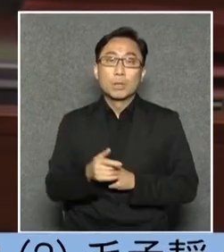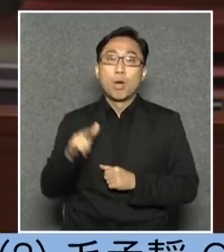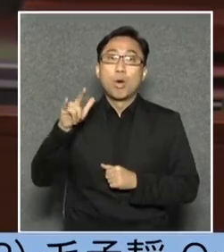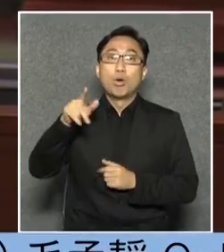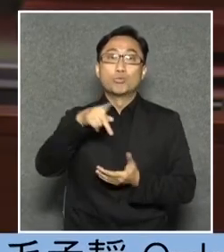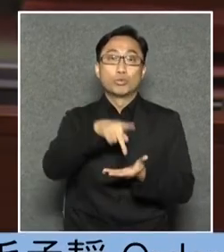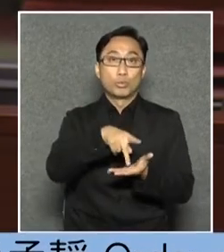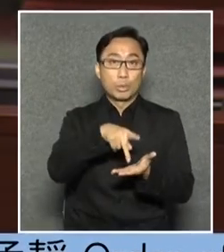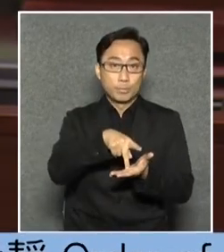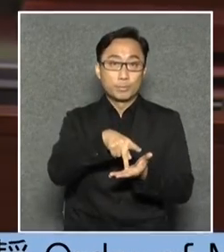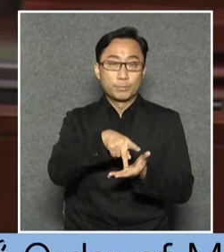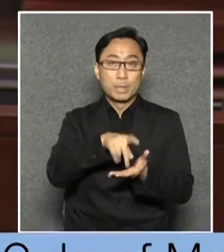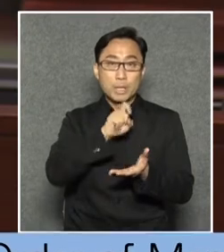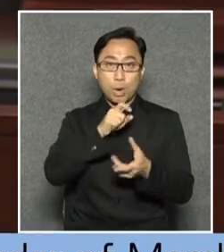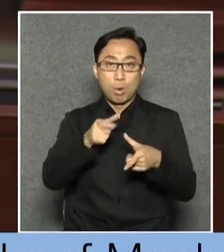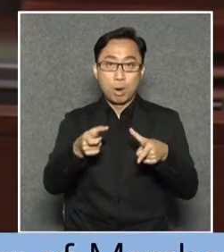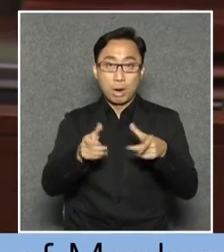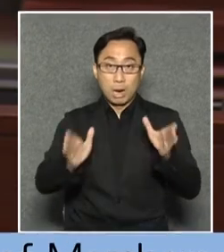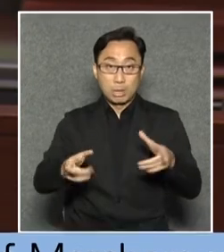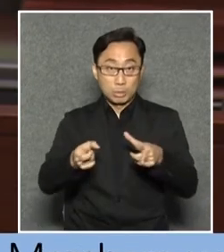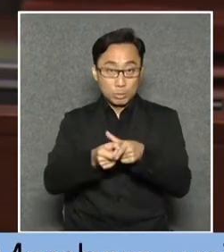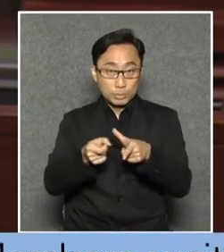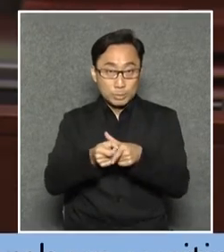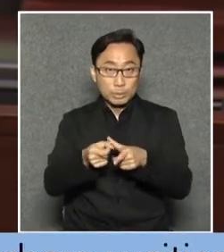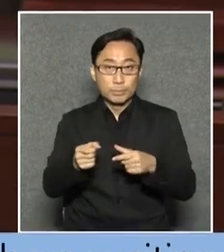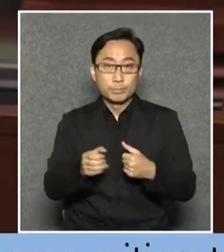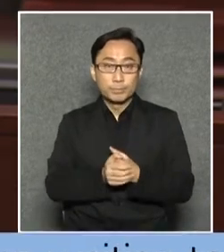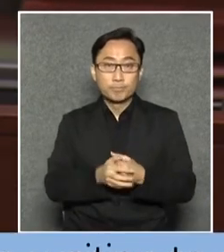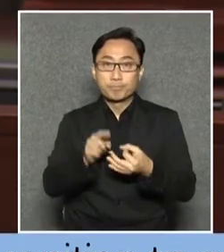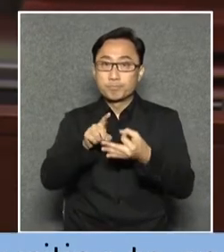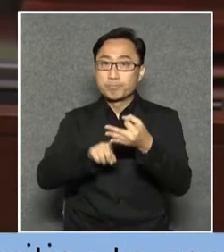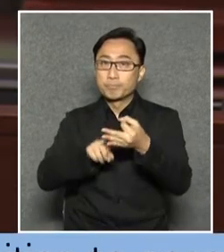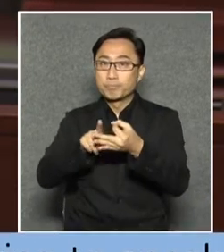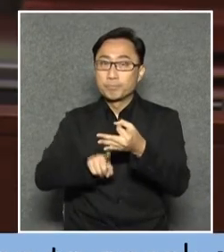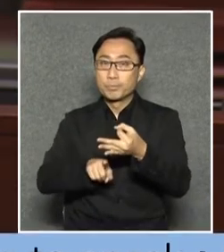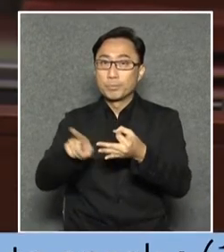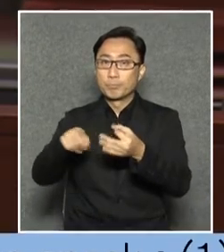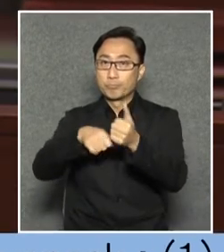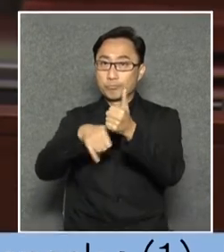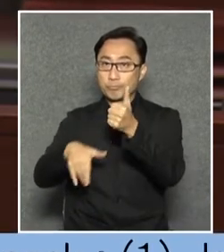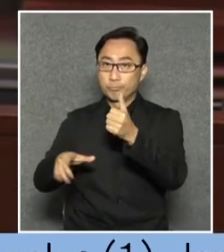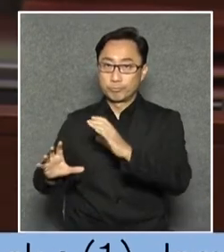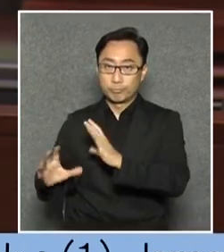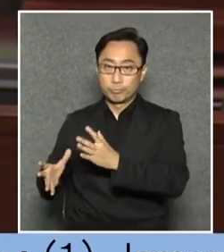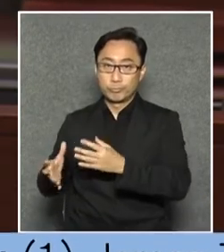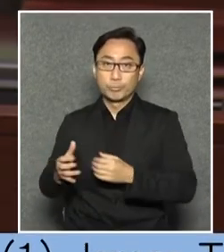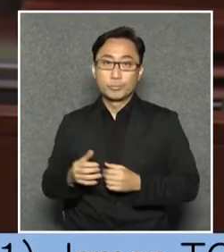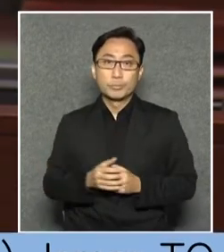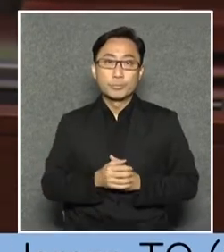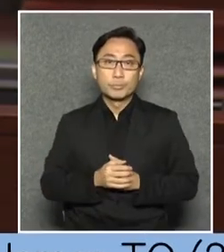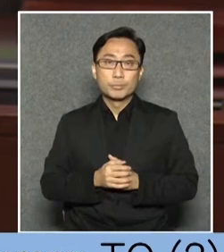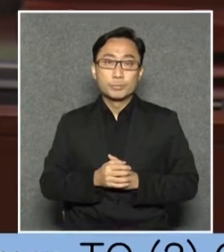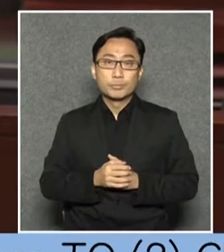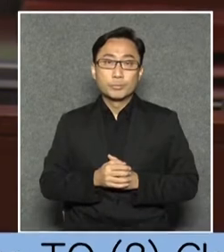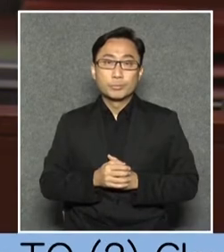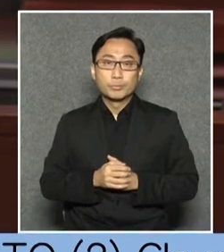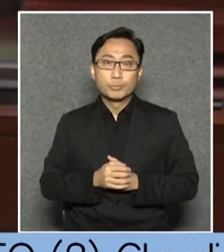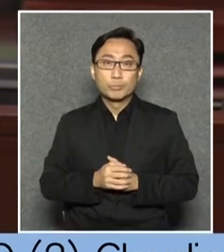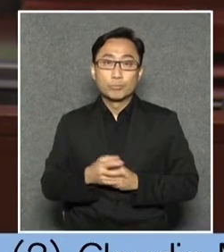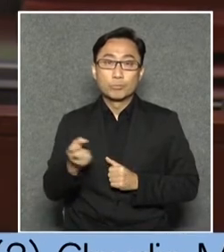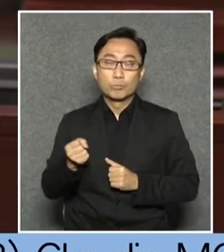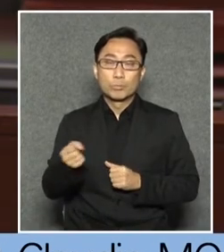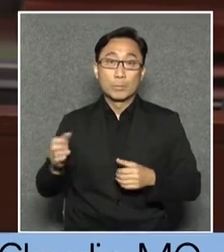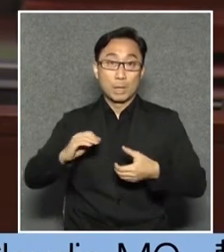航空租賃有限公司，係渤海租賃旗下成員公司。同埋一齊做